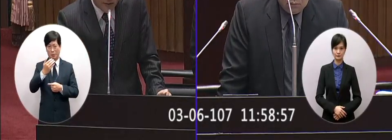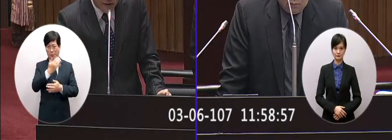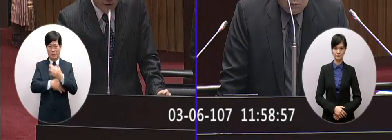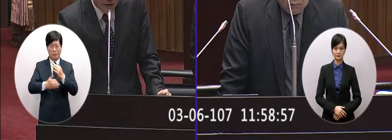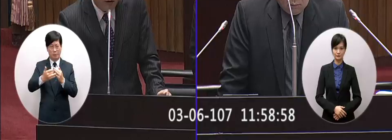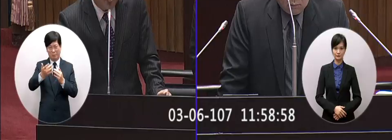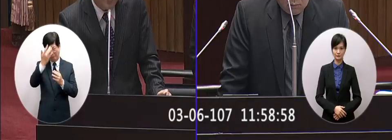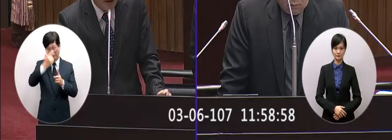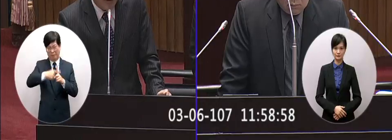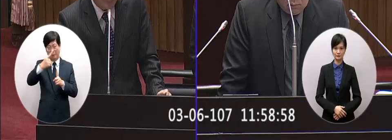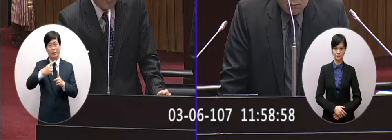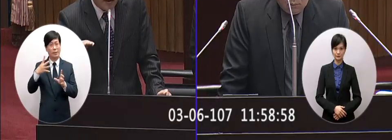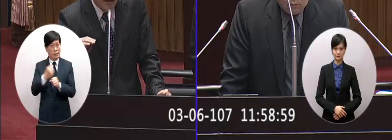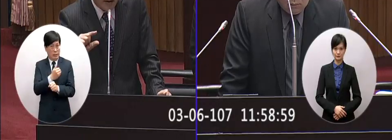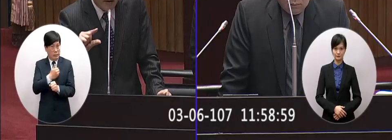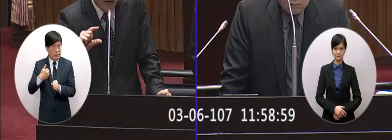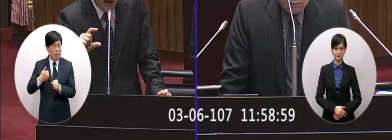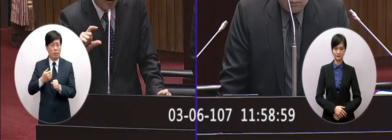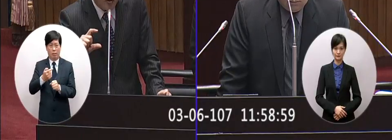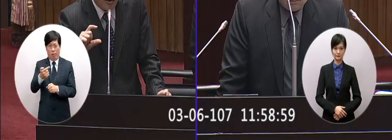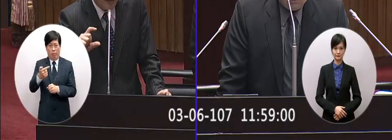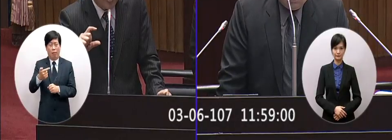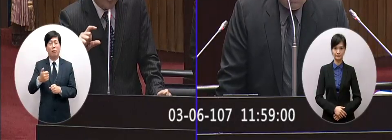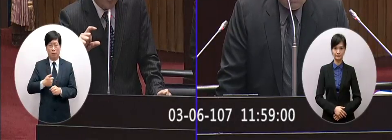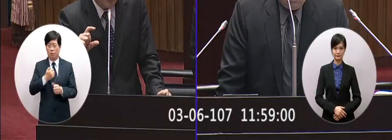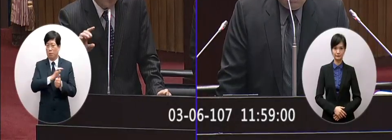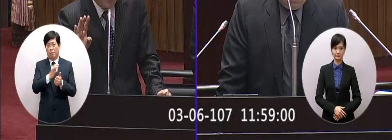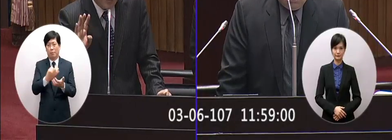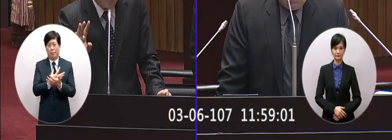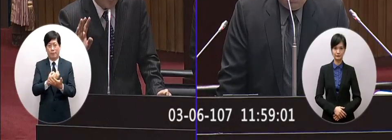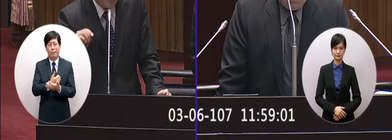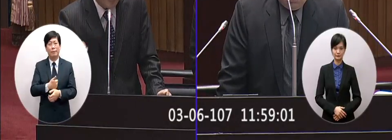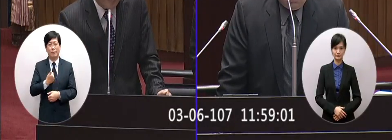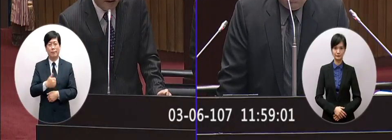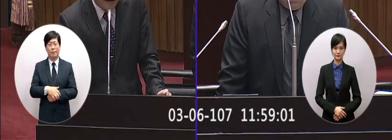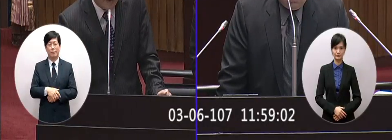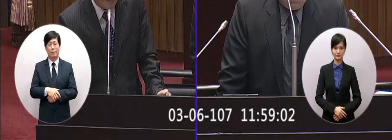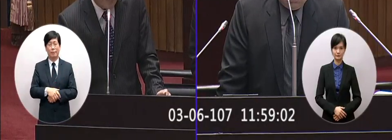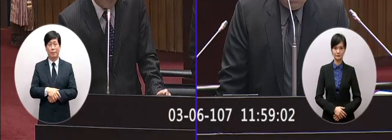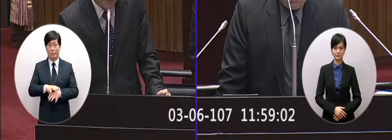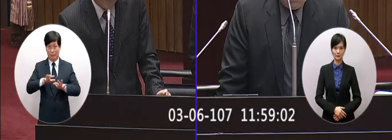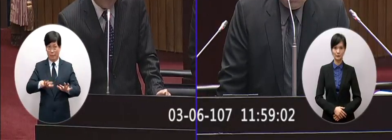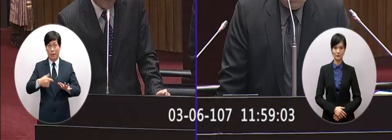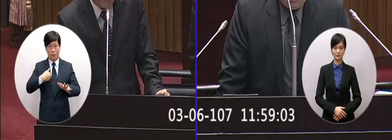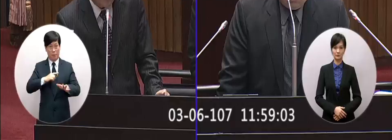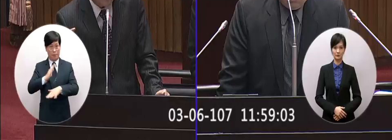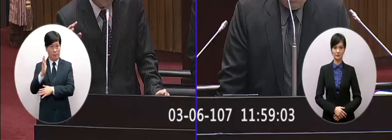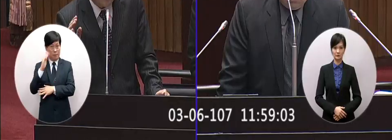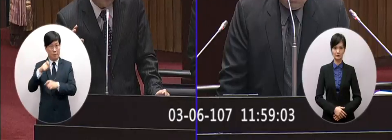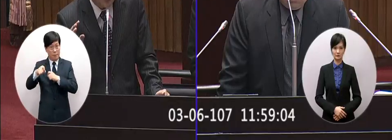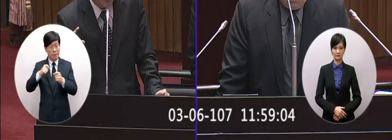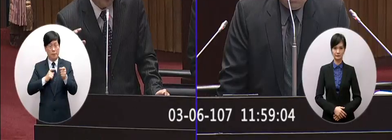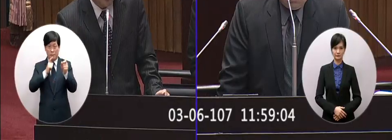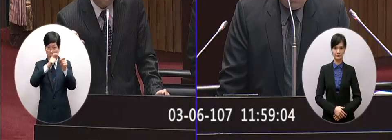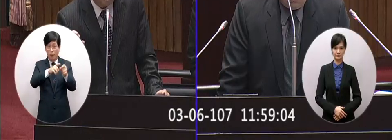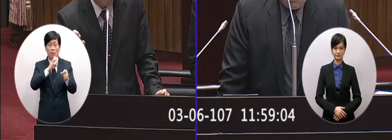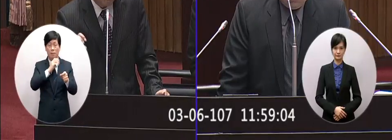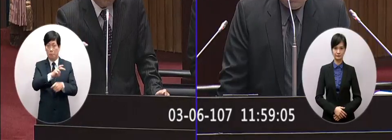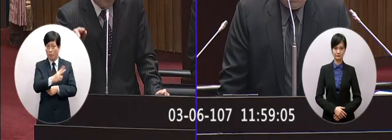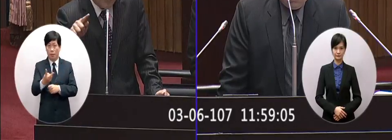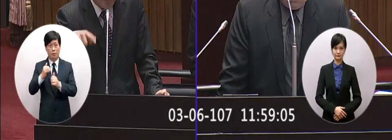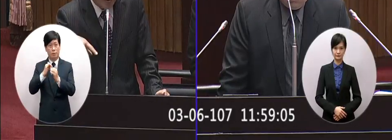就是说我们的失能度比较高的，事实上那个强度是不足。那但是我们现在整个政策的方向是走向社区